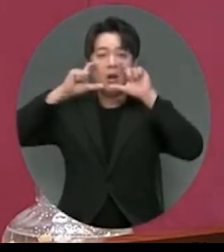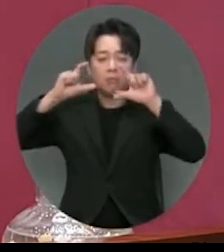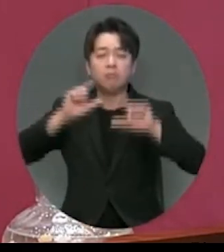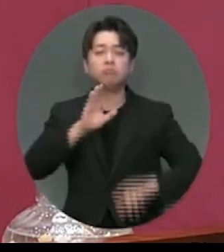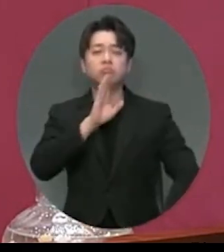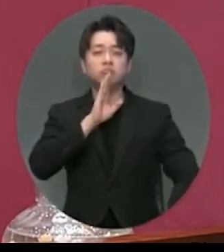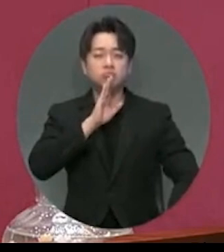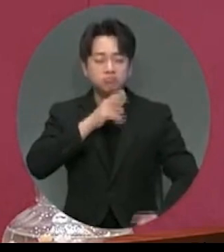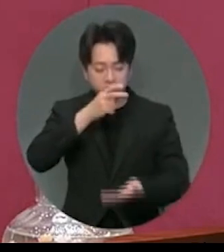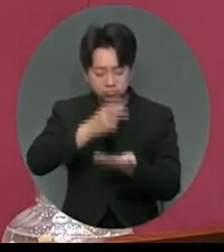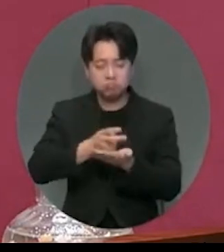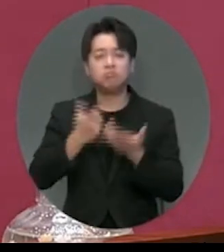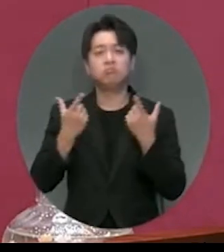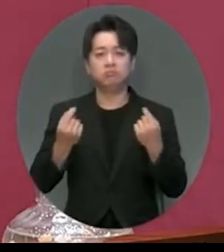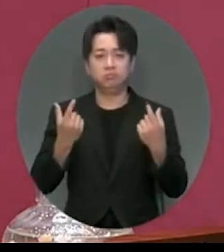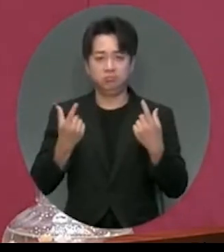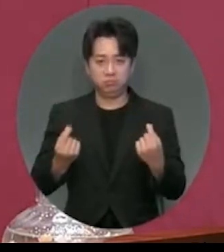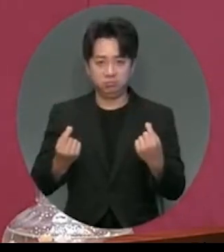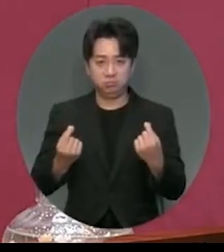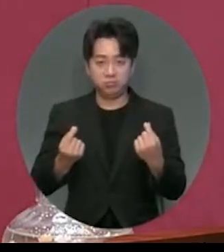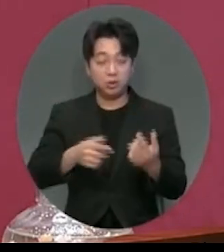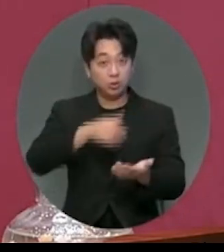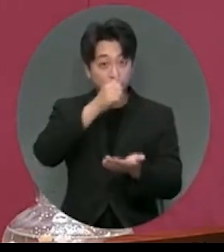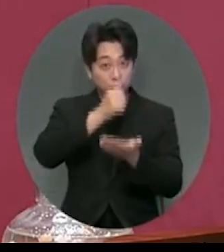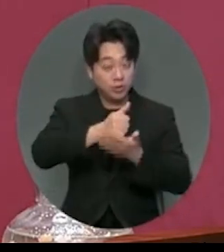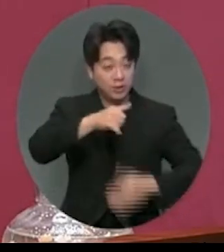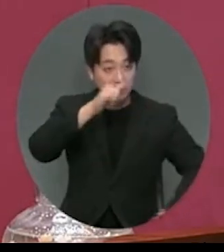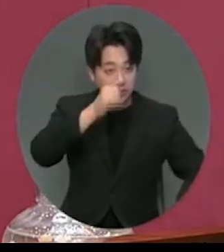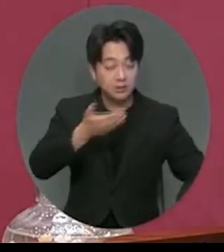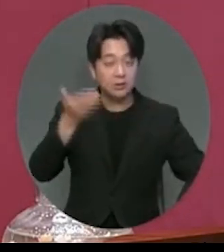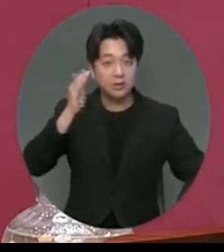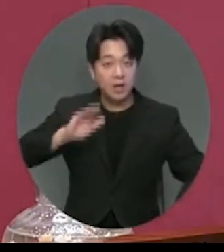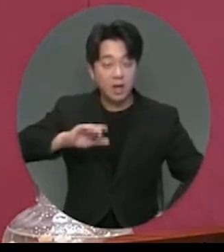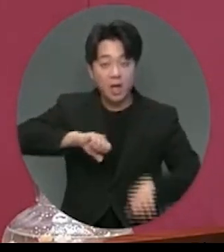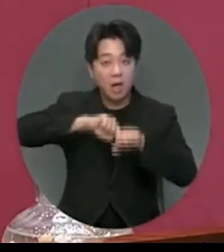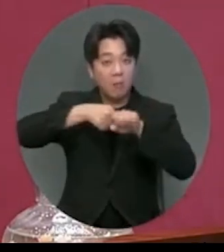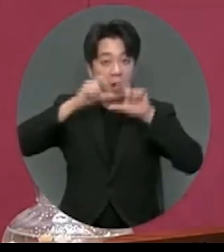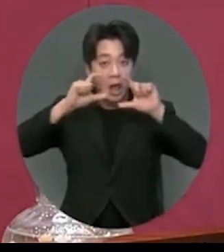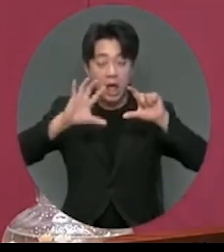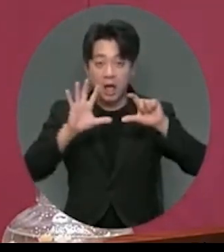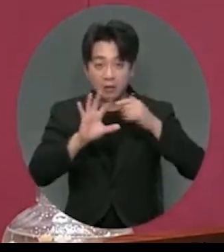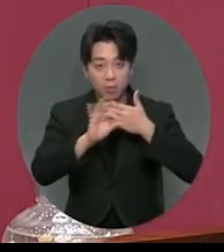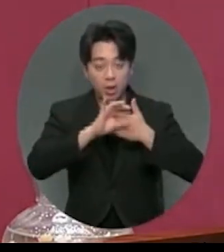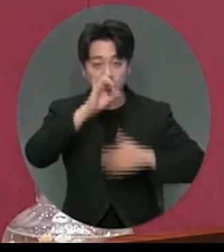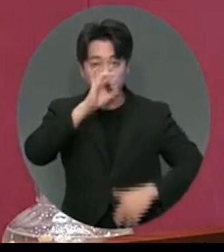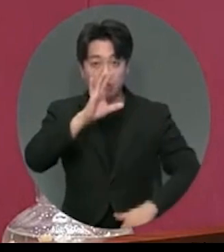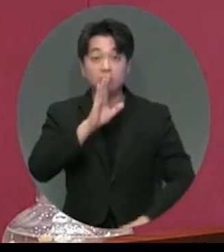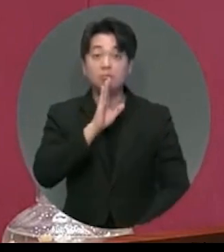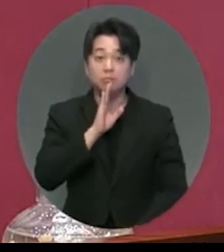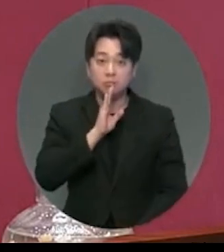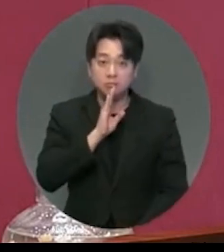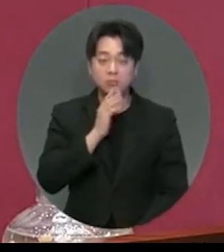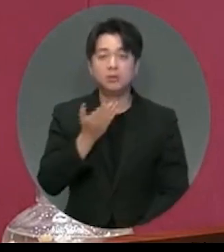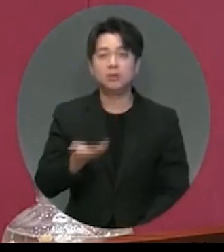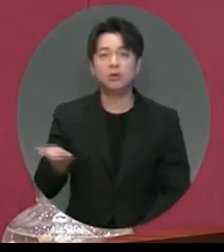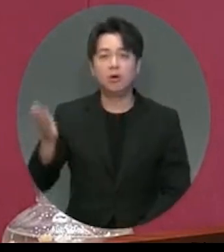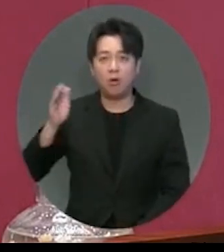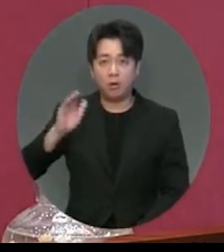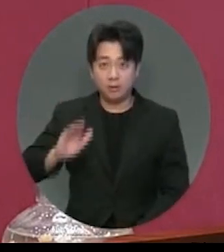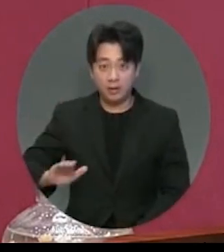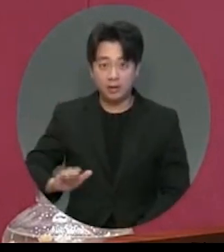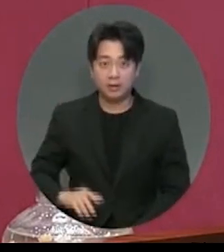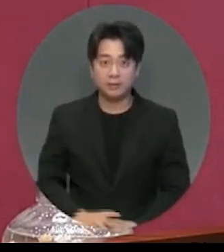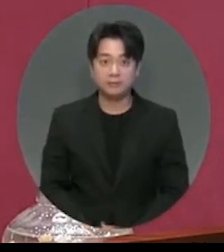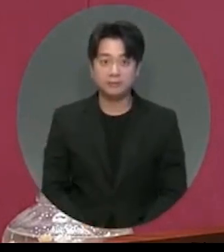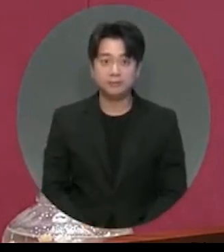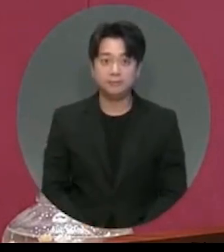정의롭습니다. 죄를 짓고도 처벌을 받지 않으면 안 됩니다. 그러나 역으로